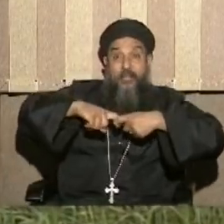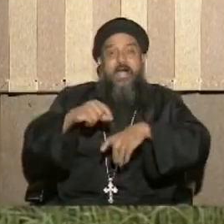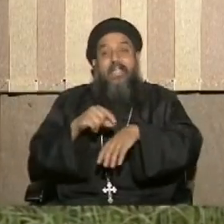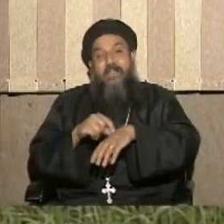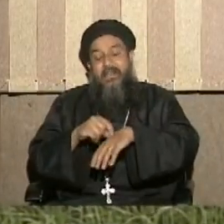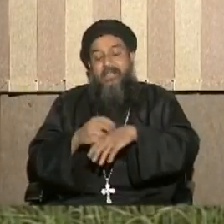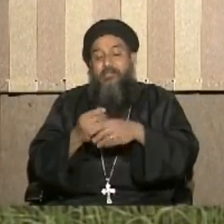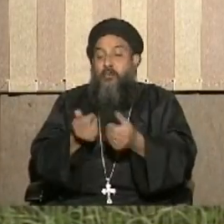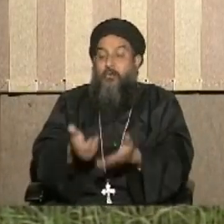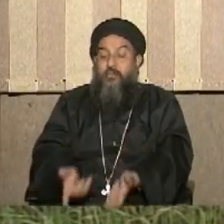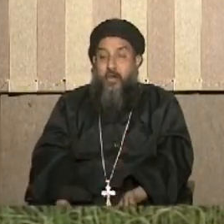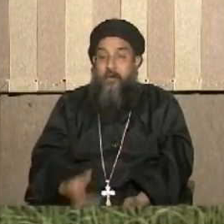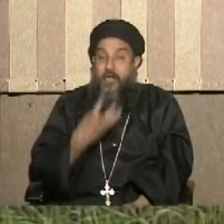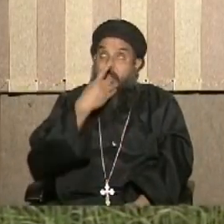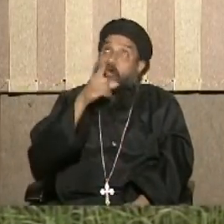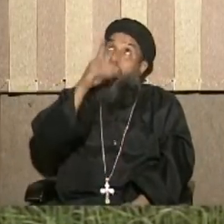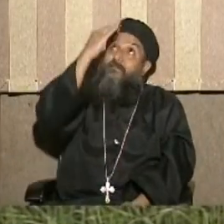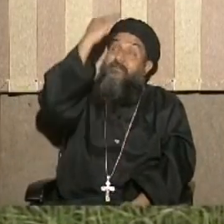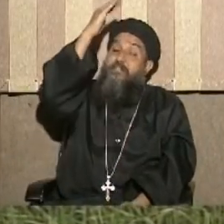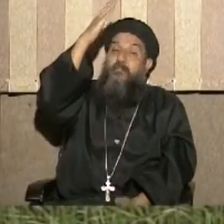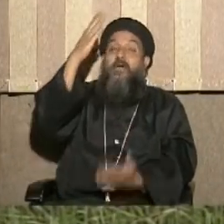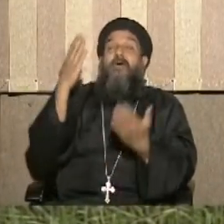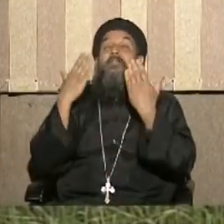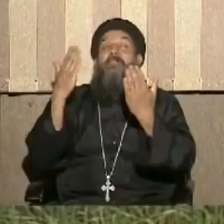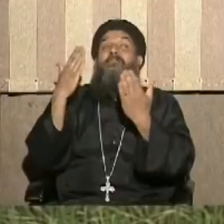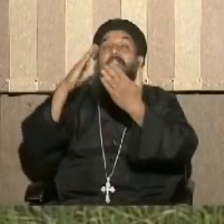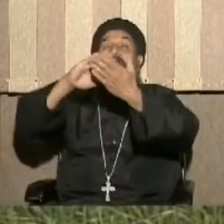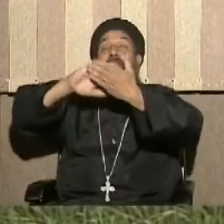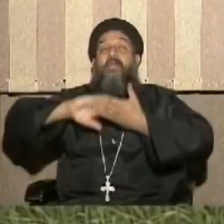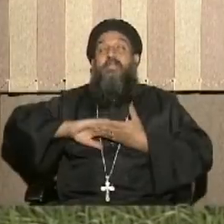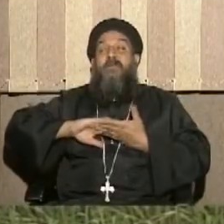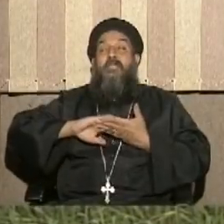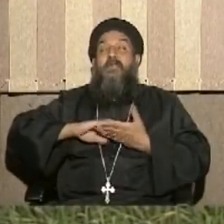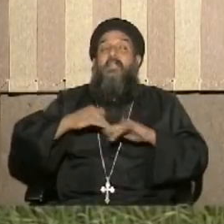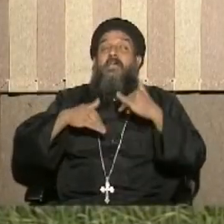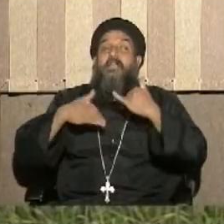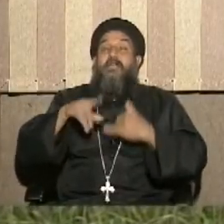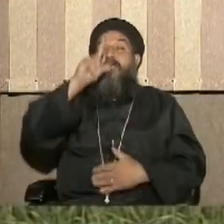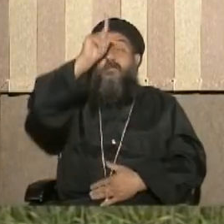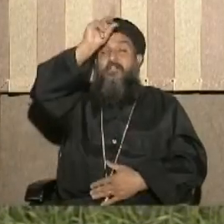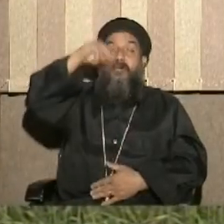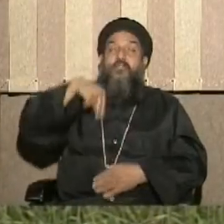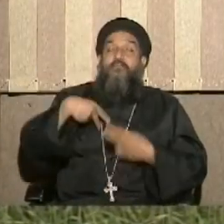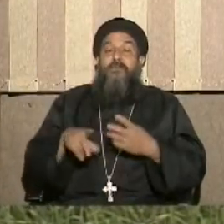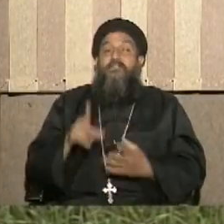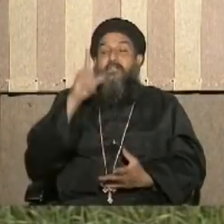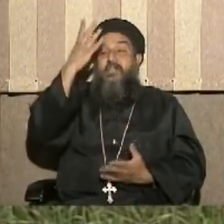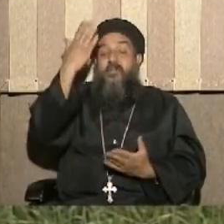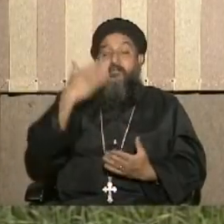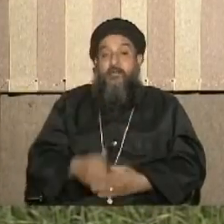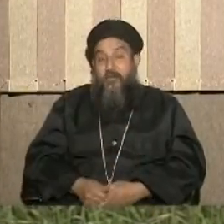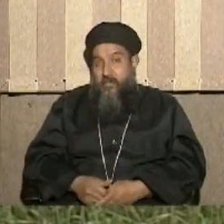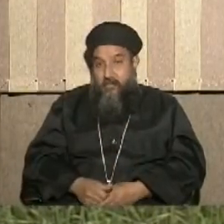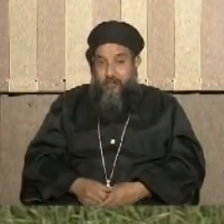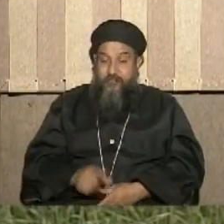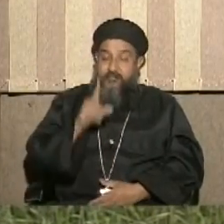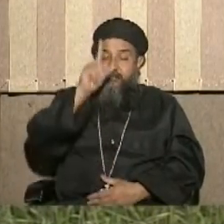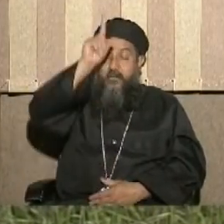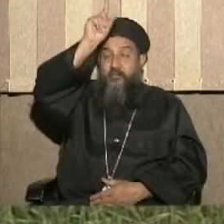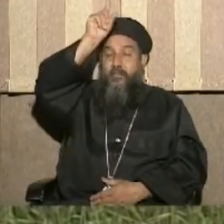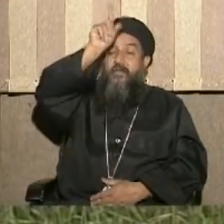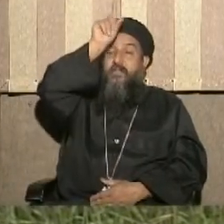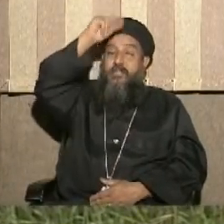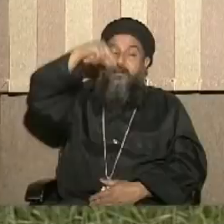نحن نصلي عشان ربنا يرشدنا ايش نسوي في موضوع رهبنتكم هذا،